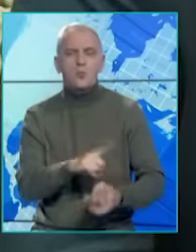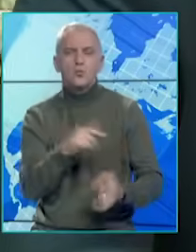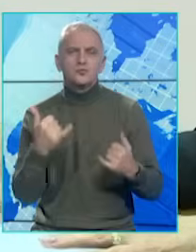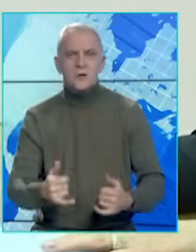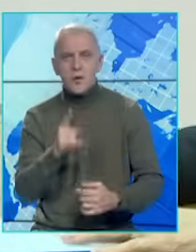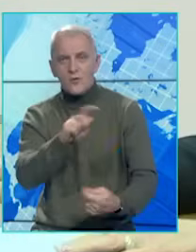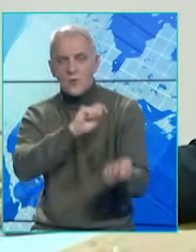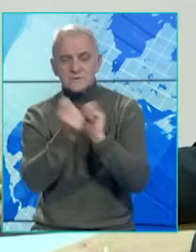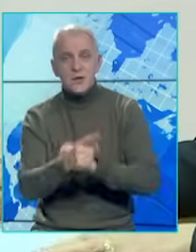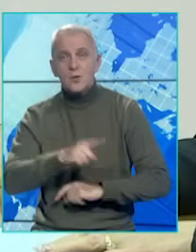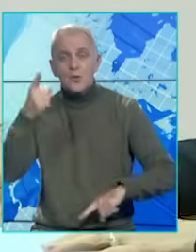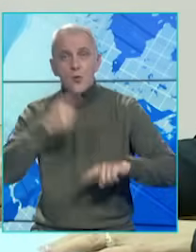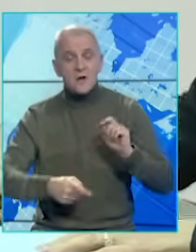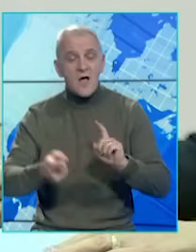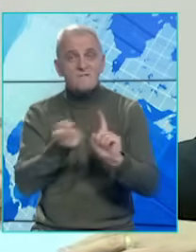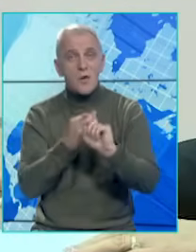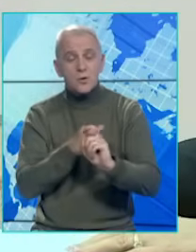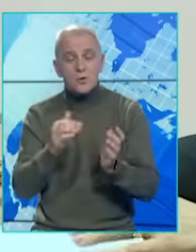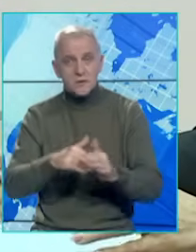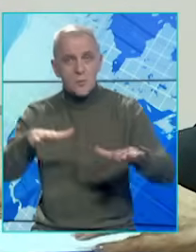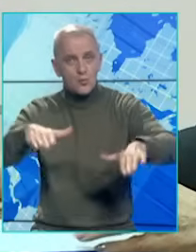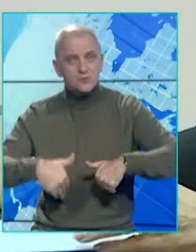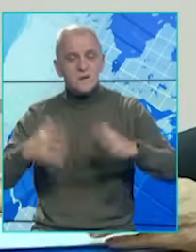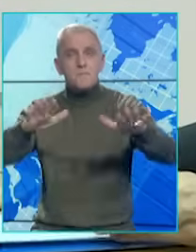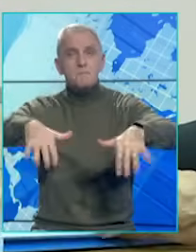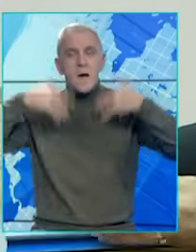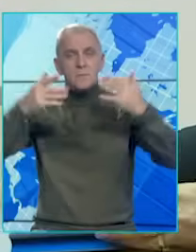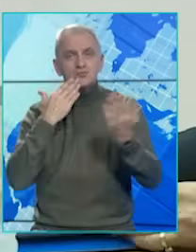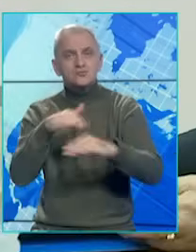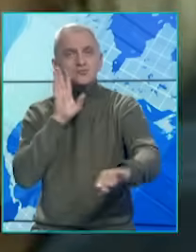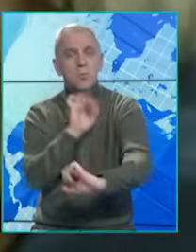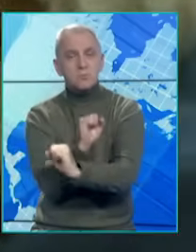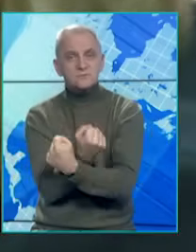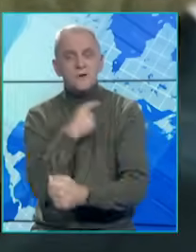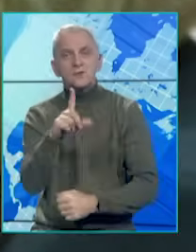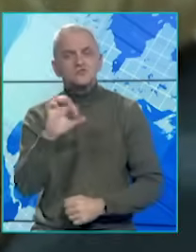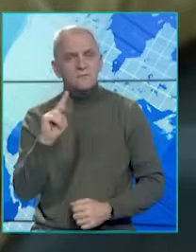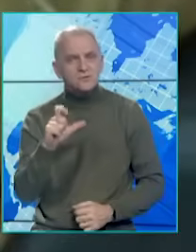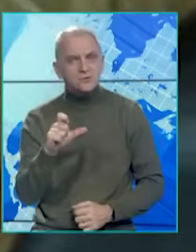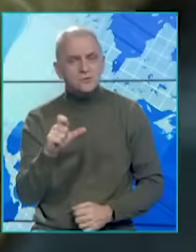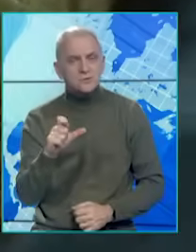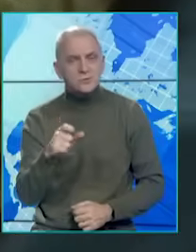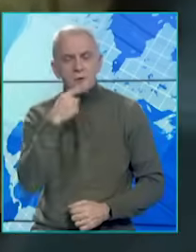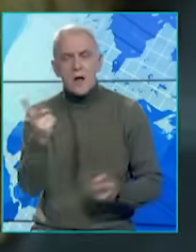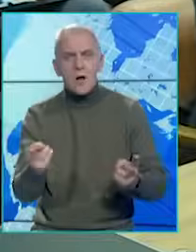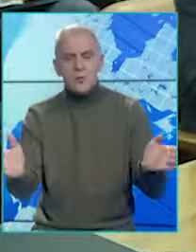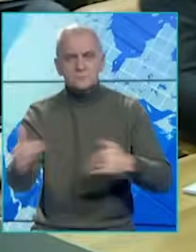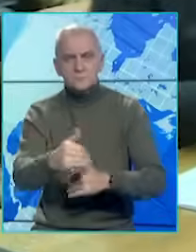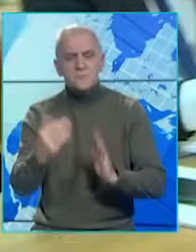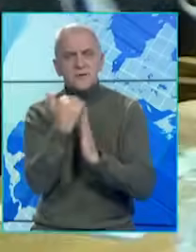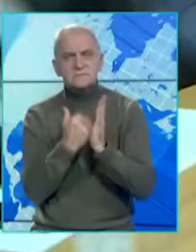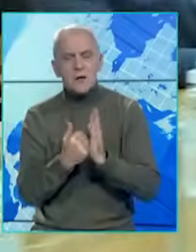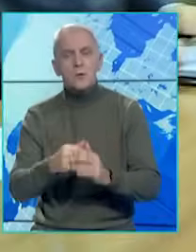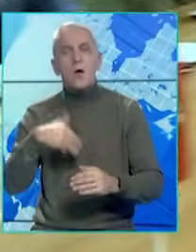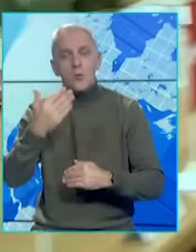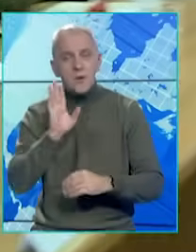te izmjene bi trebale do kraja februara biti usvojene u Parlamentarnoj skupštini BiH, dodao je Čović, kao i set evropskih zakona da bi onda